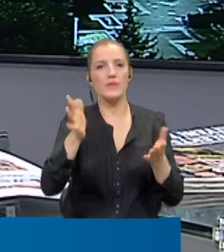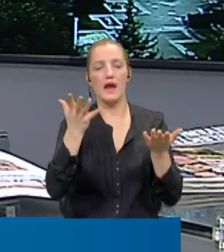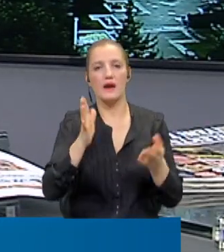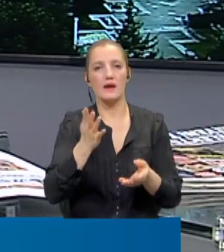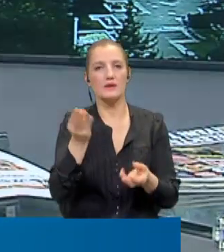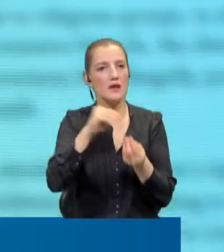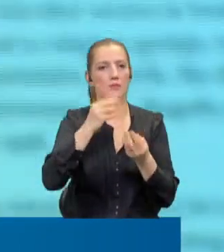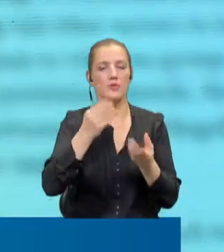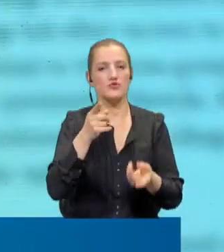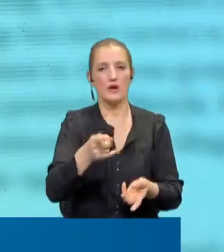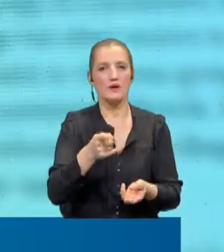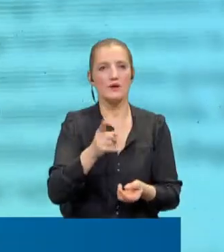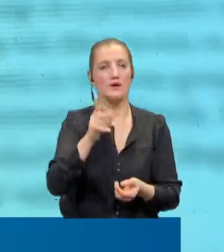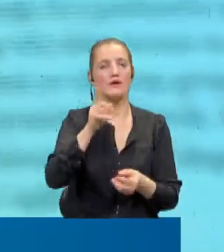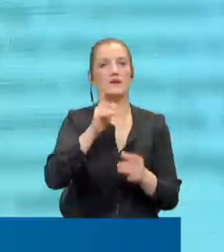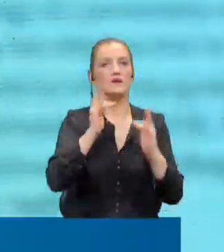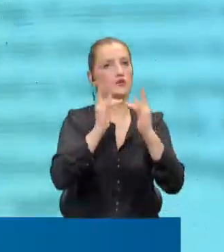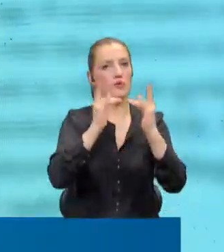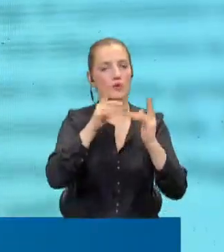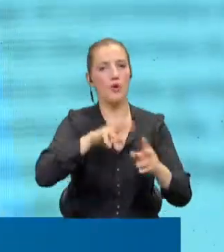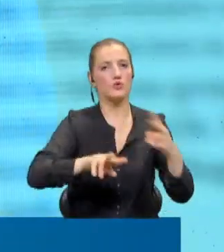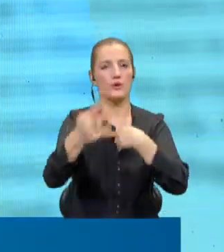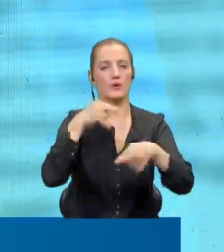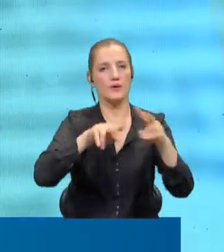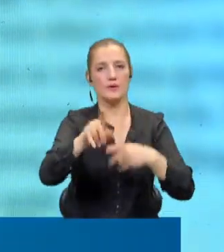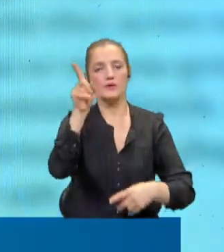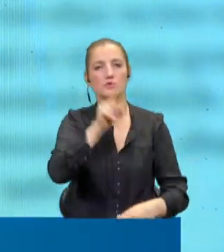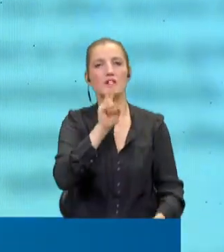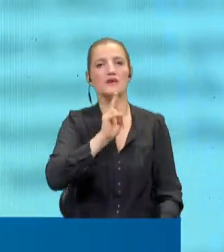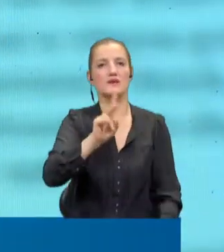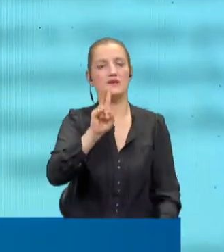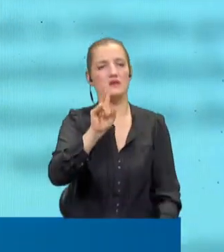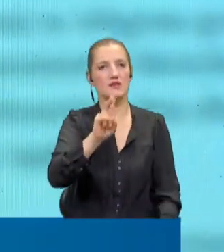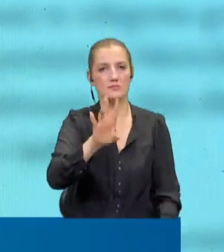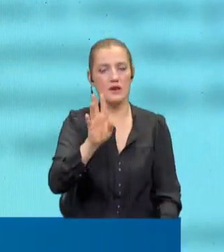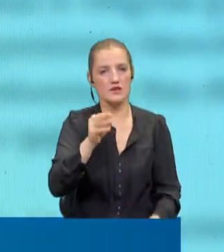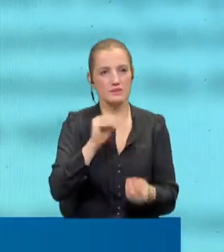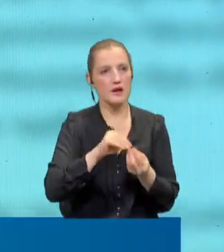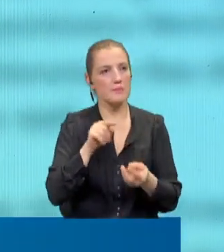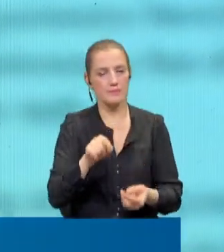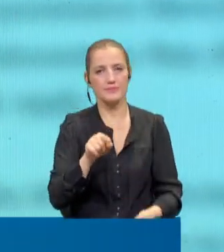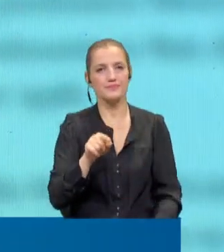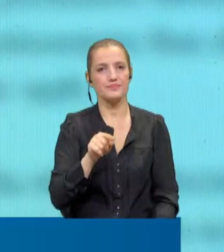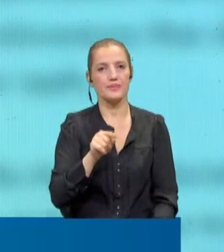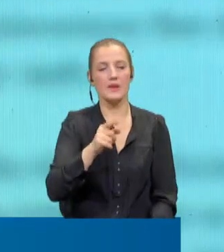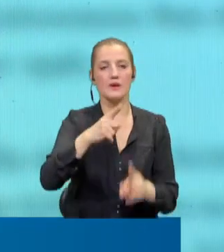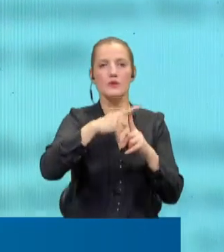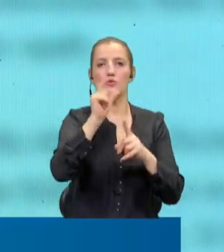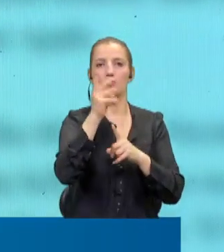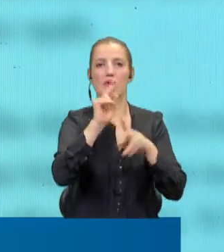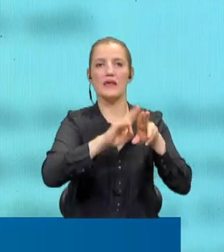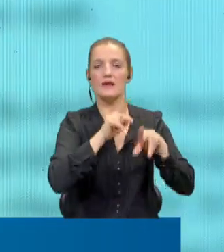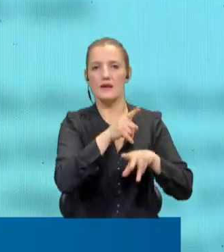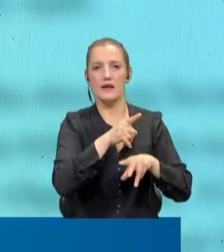zam yüzde yirmi beş İstanbul'un yıllık enflasyonu genelde tüik'in enflasyon uyla